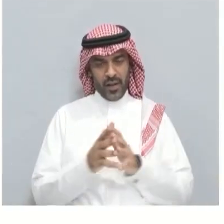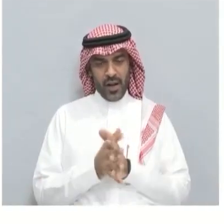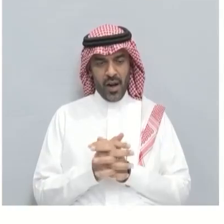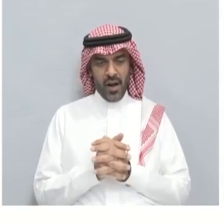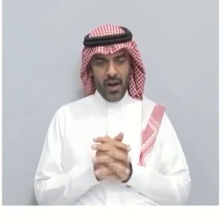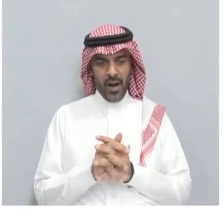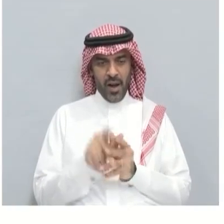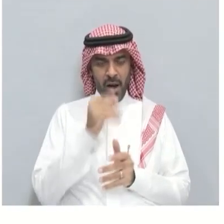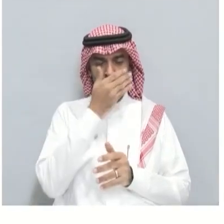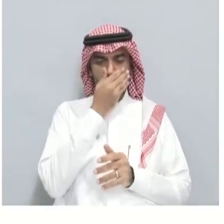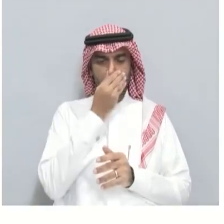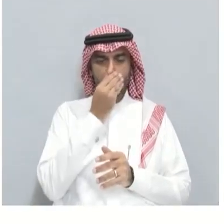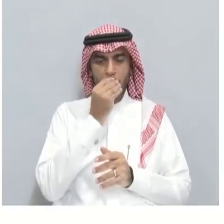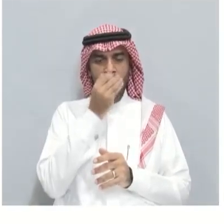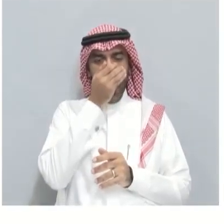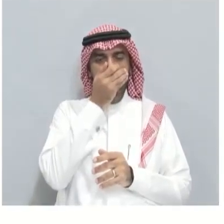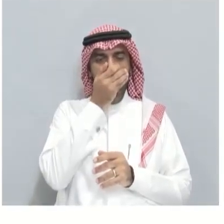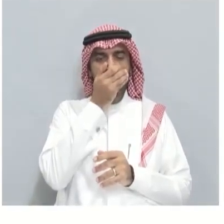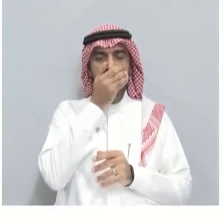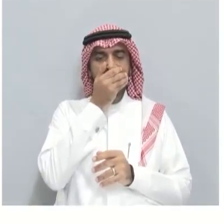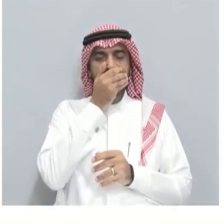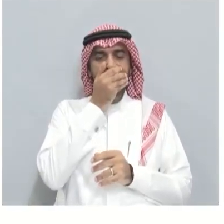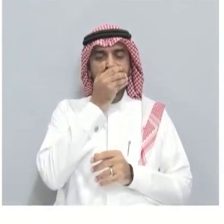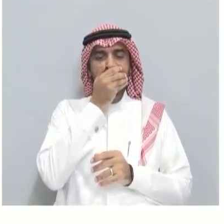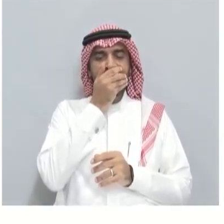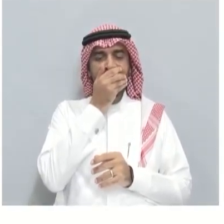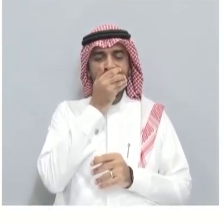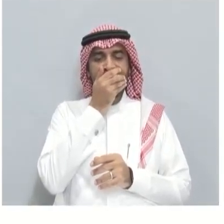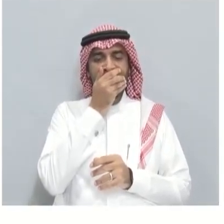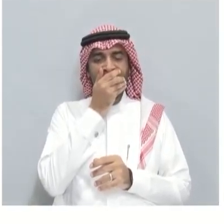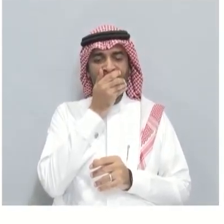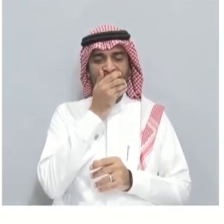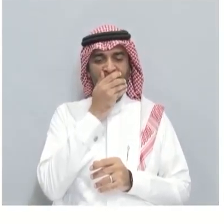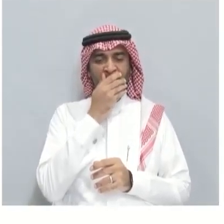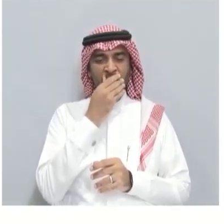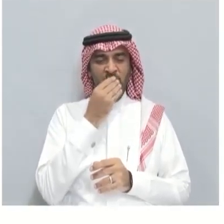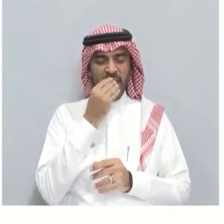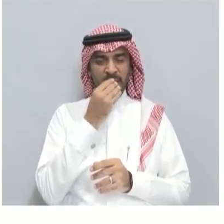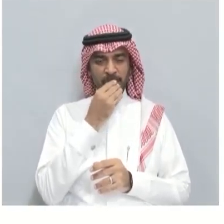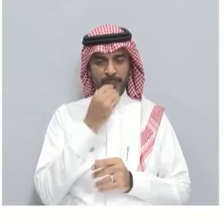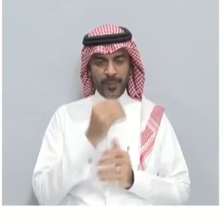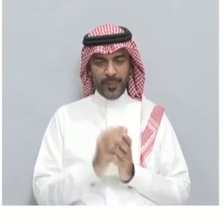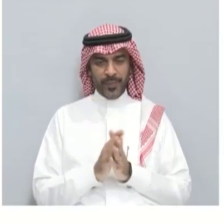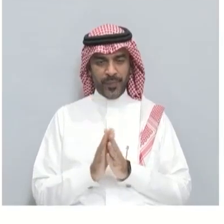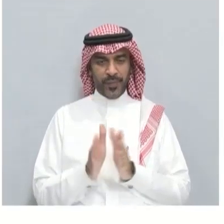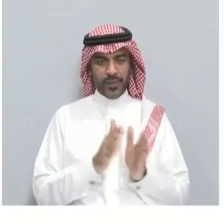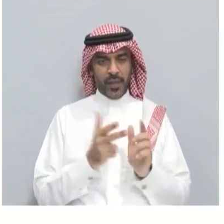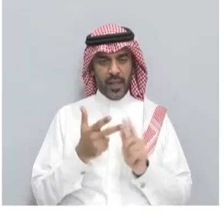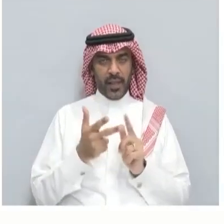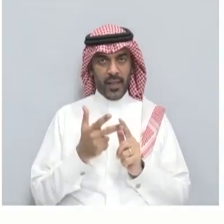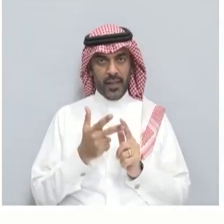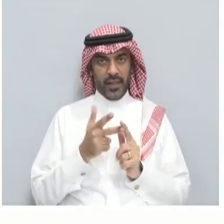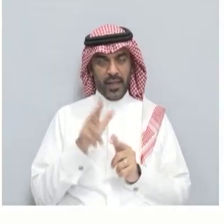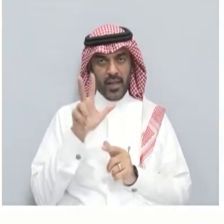البراكين المخروطيه طالما يتواجد الغاز فهي تثور ماذا باستمرار لكي تخرج ماذا هذا الغاز الذي يضغط على ماذا على السهاره